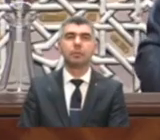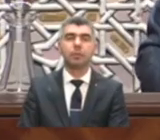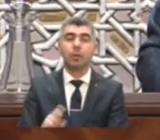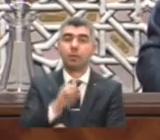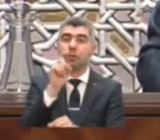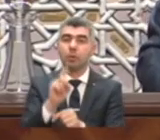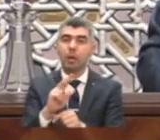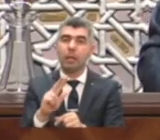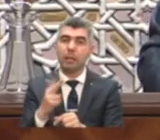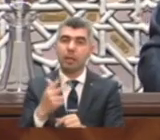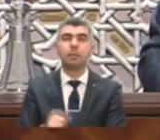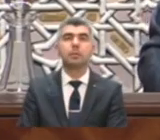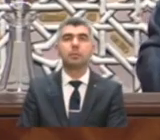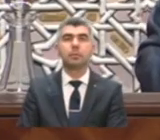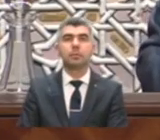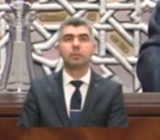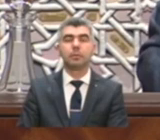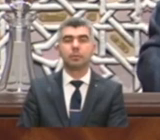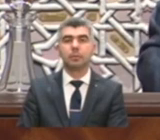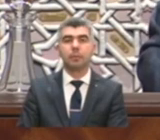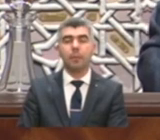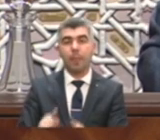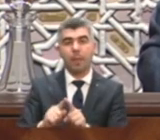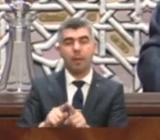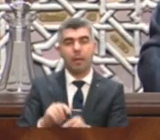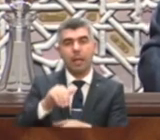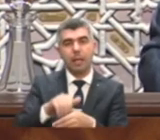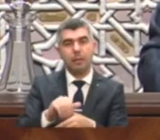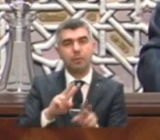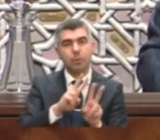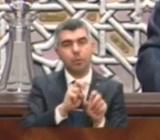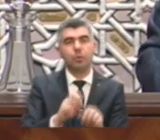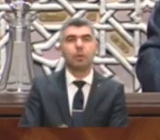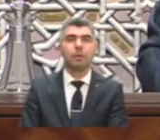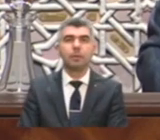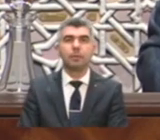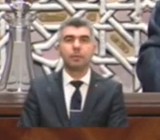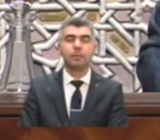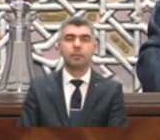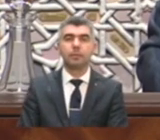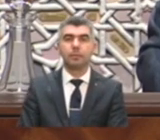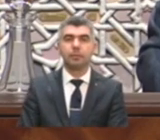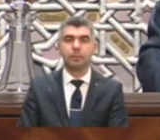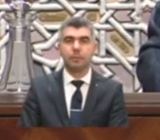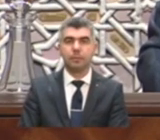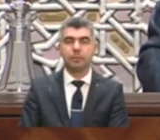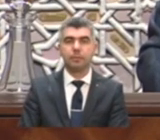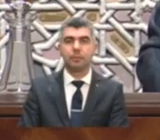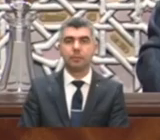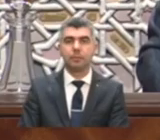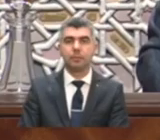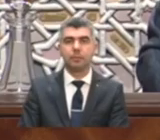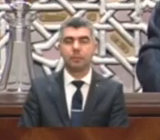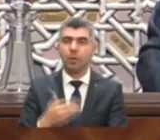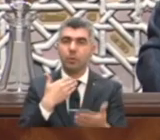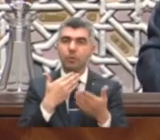ثالث للسيدات والسادة النواب المحترمين، فريق الدستور الديمقراطي الاجتماعي. تفضل سيد النائب المحترم.